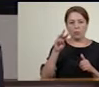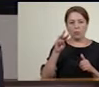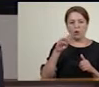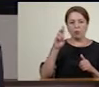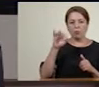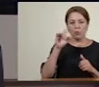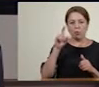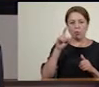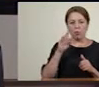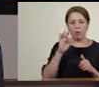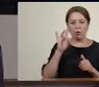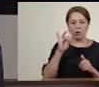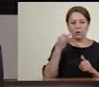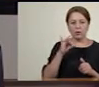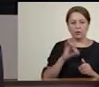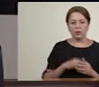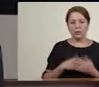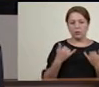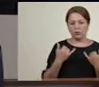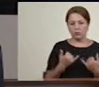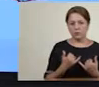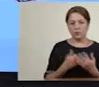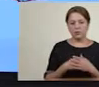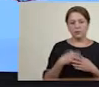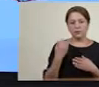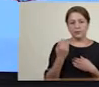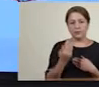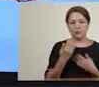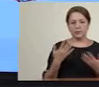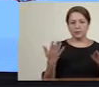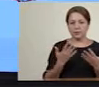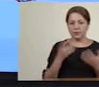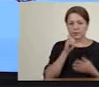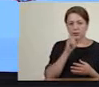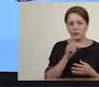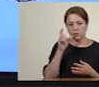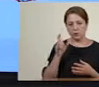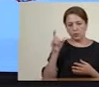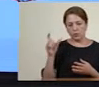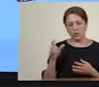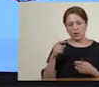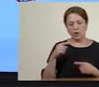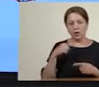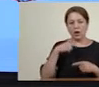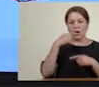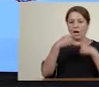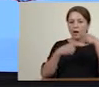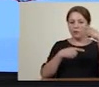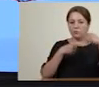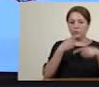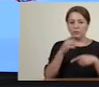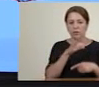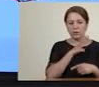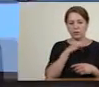Buxoriy. Ana endi siz qanday insonlar avlodi ekaningizni